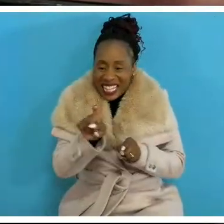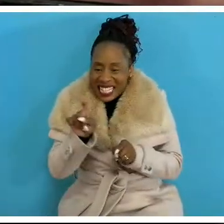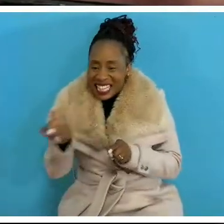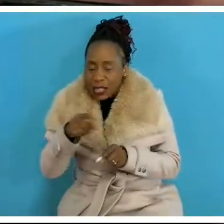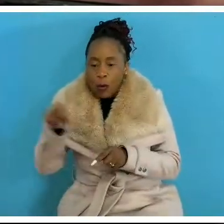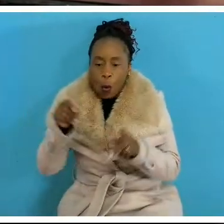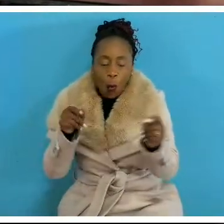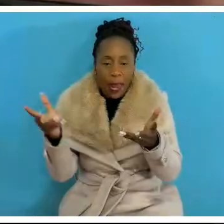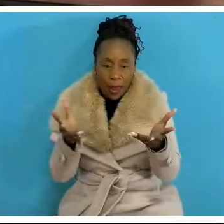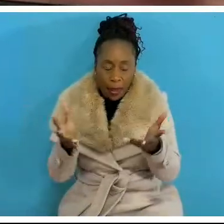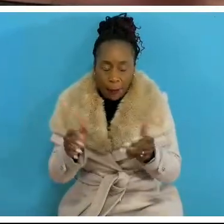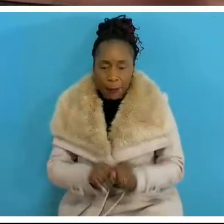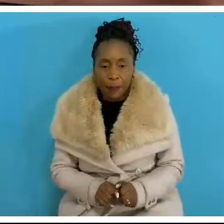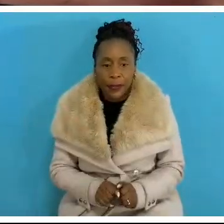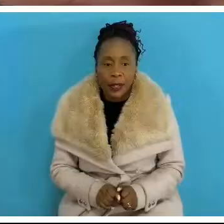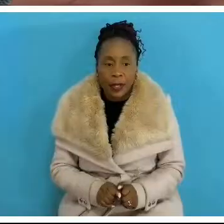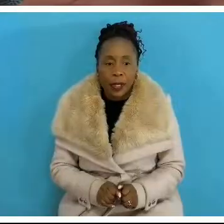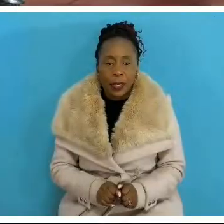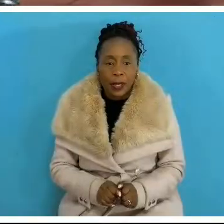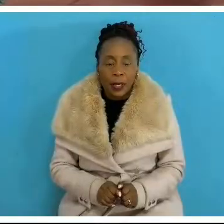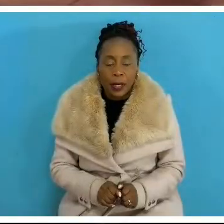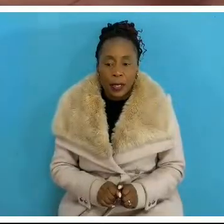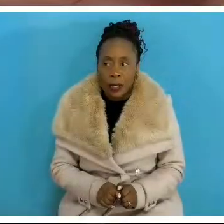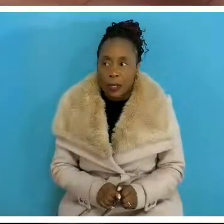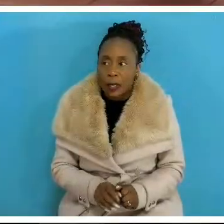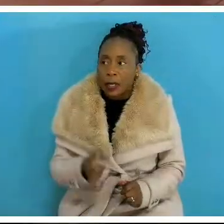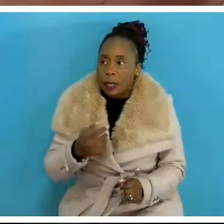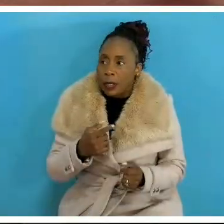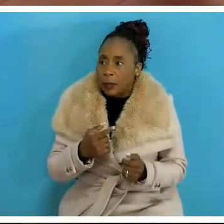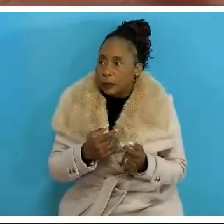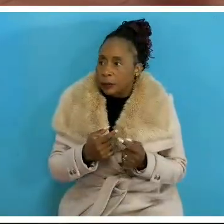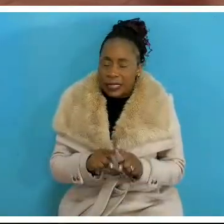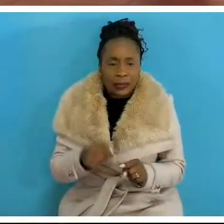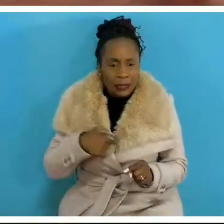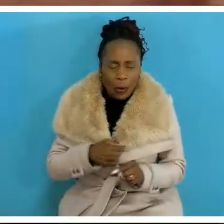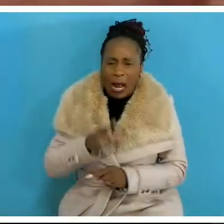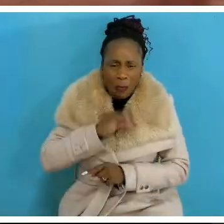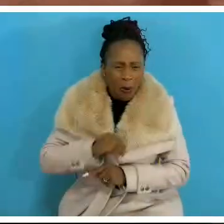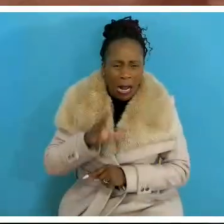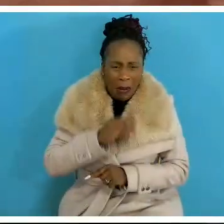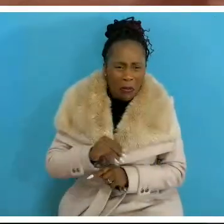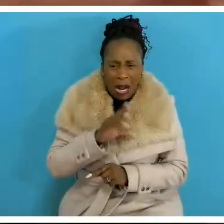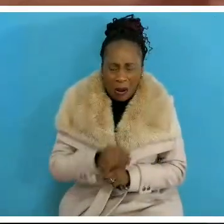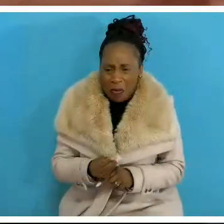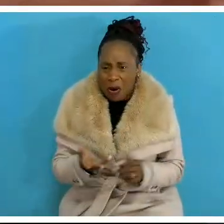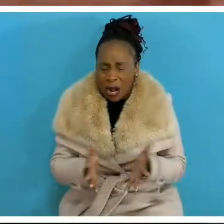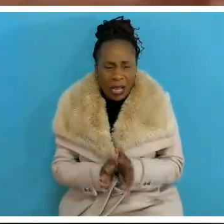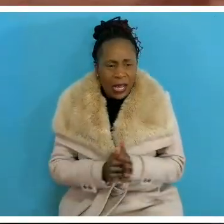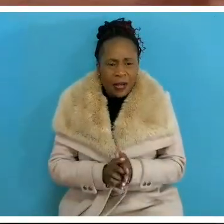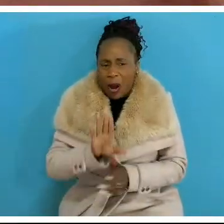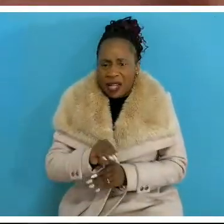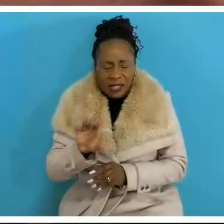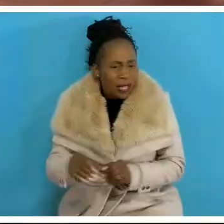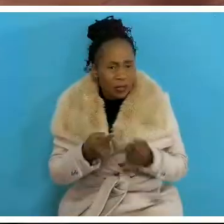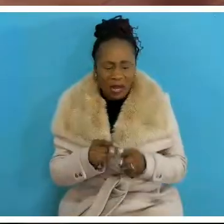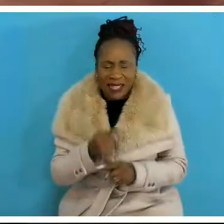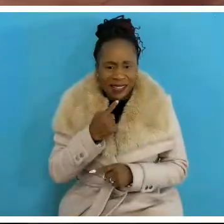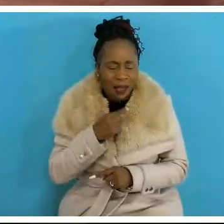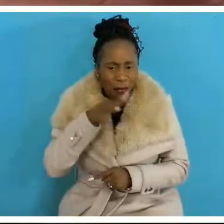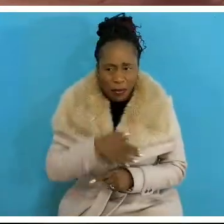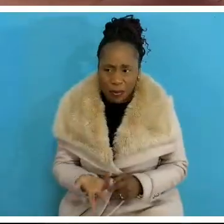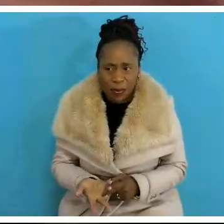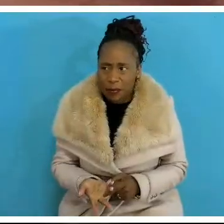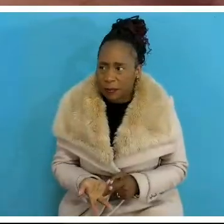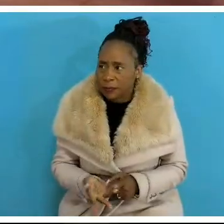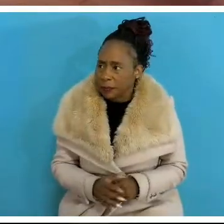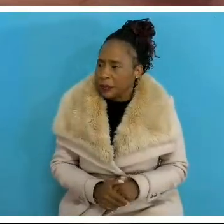and that. En yet, daar wordt net aangepraat en niemand kan vra en antwoord nie. Dat is die eerste ding.